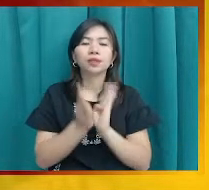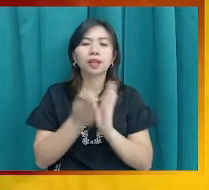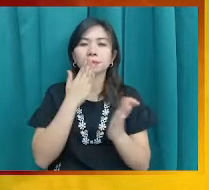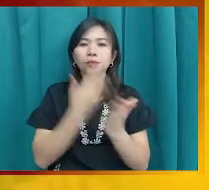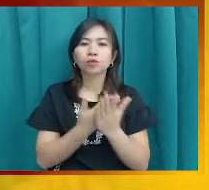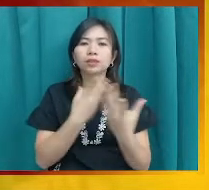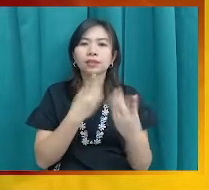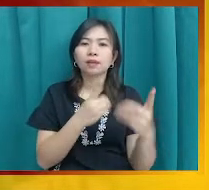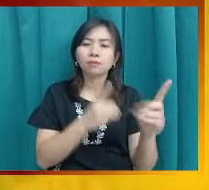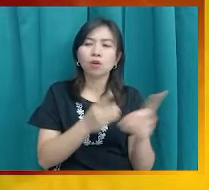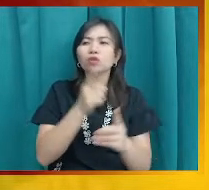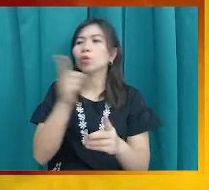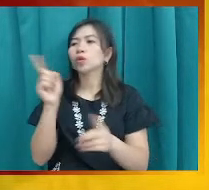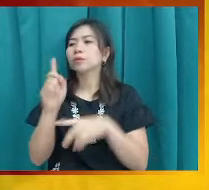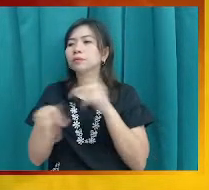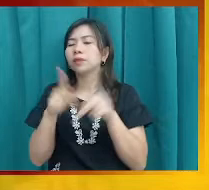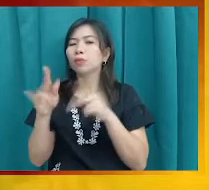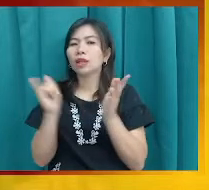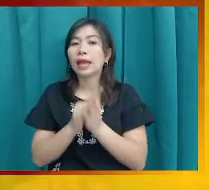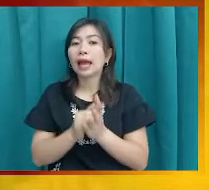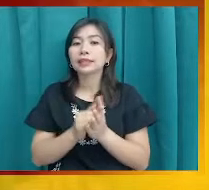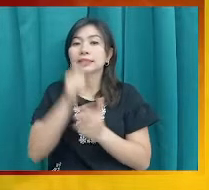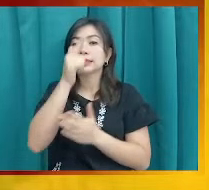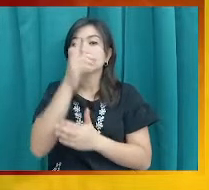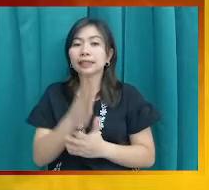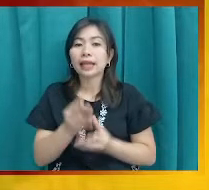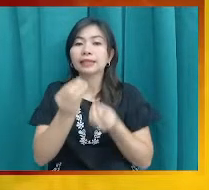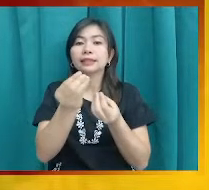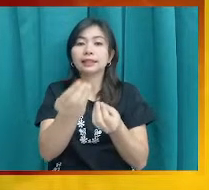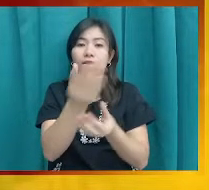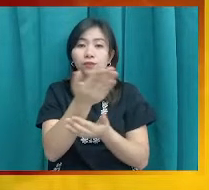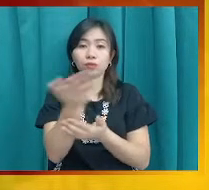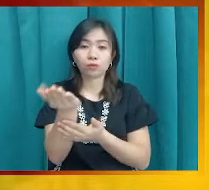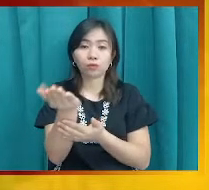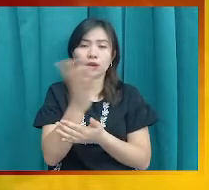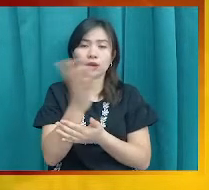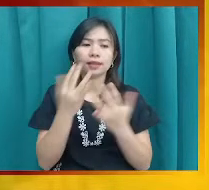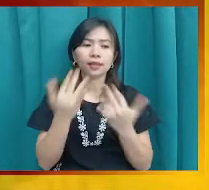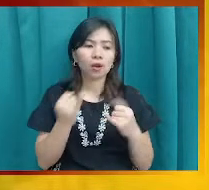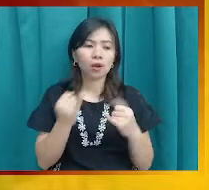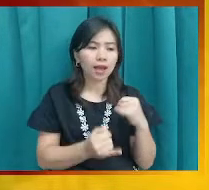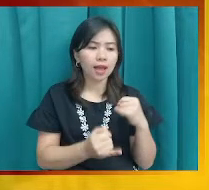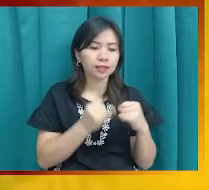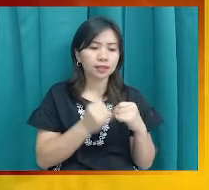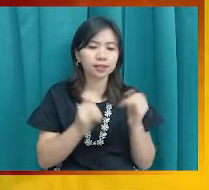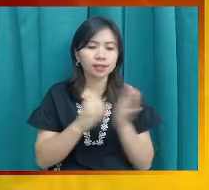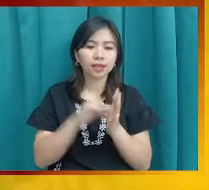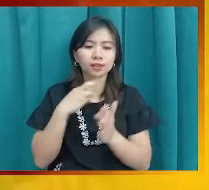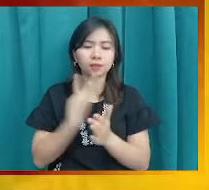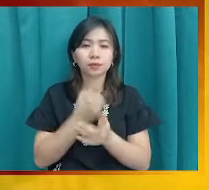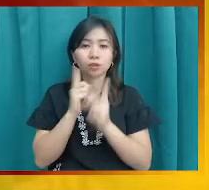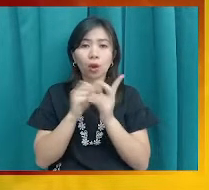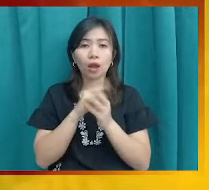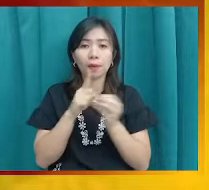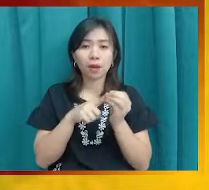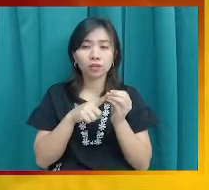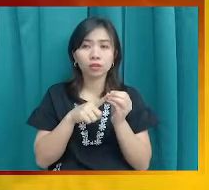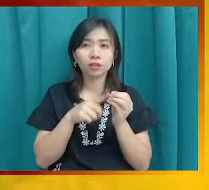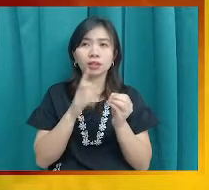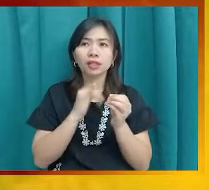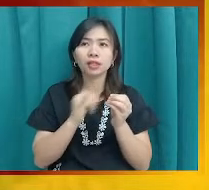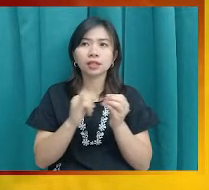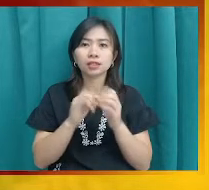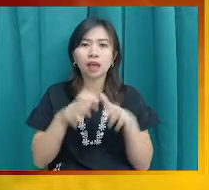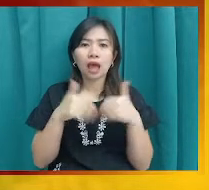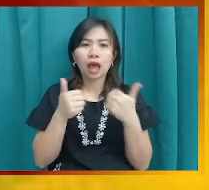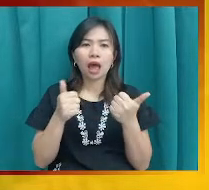mga taong inilagay ng Diyos sa inyo. Di ba? And then, yung pinaka-last natin na pinag-usapan is that paano ka